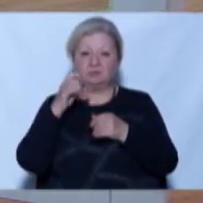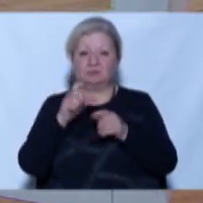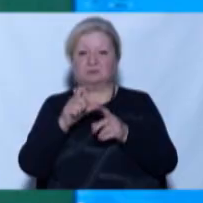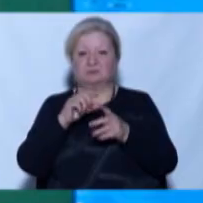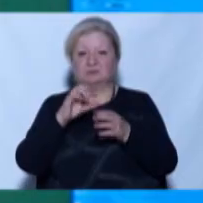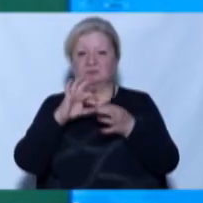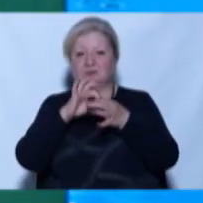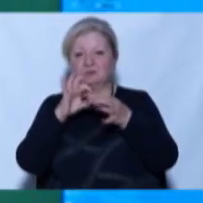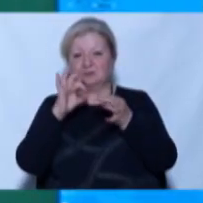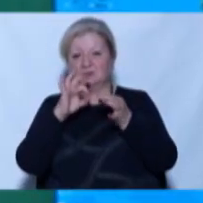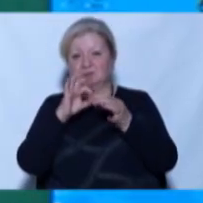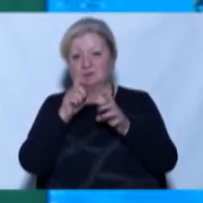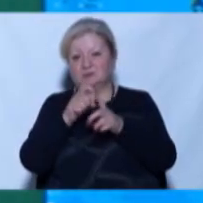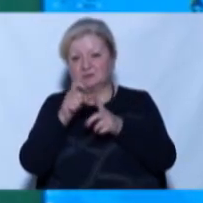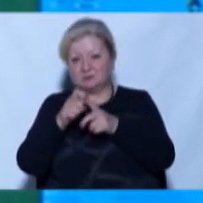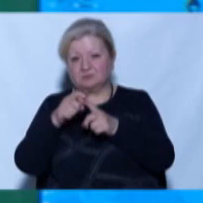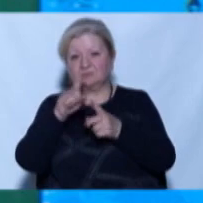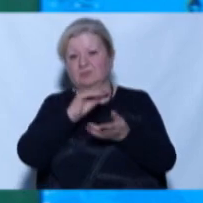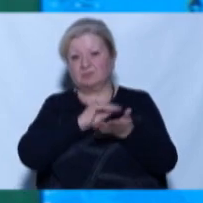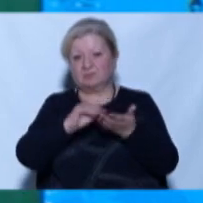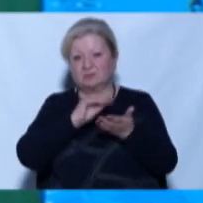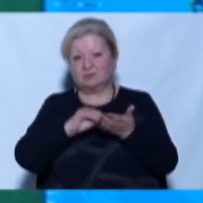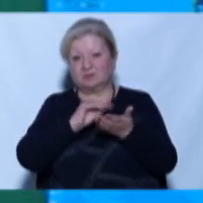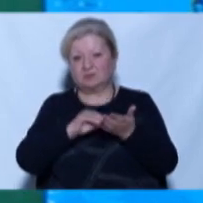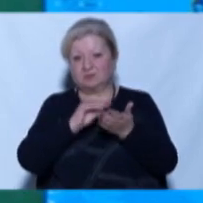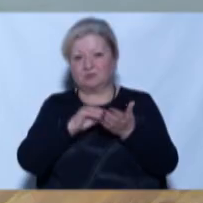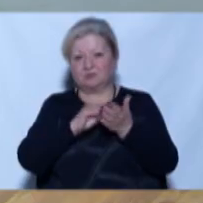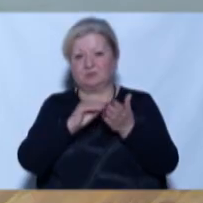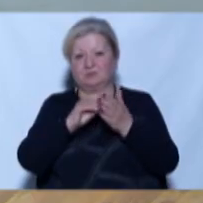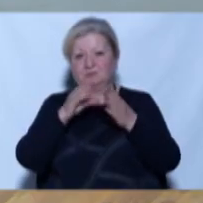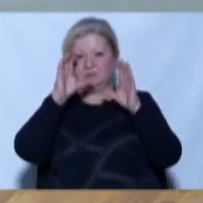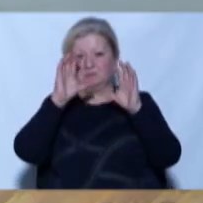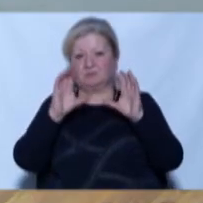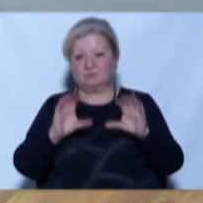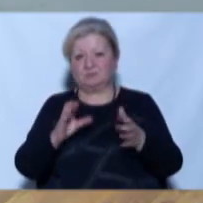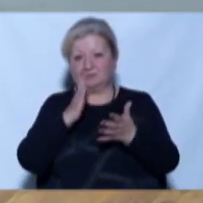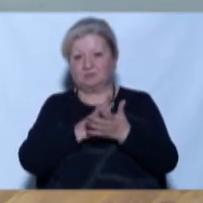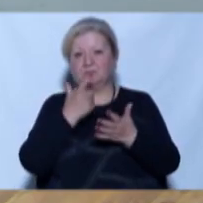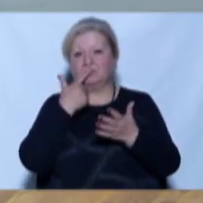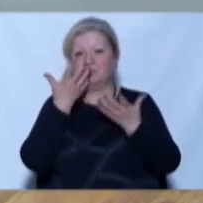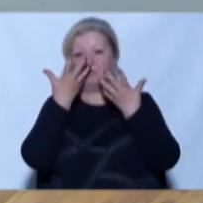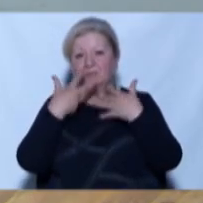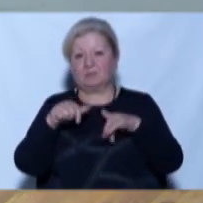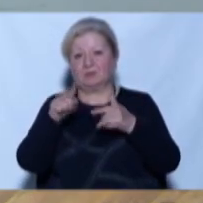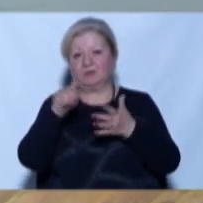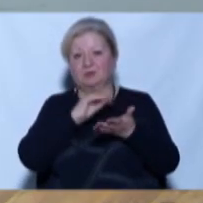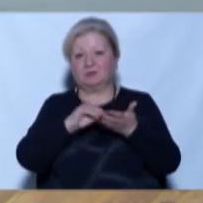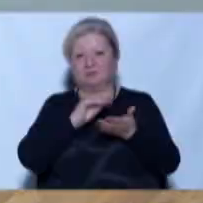გამომგონებლის სიტყვებით, რომელმაც დაწერა ტრაქტატი ფერწერაზე და იქ დედამიწას ასე